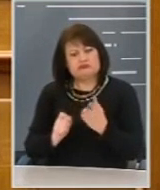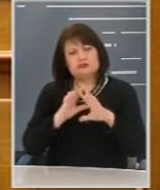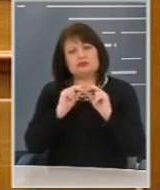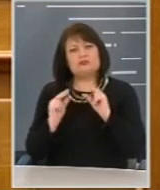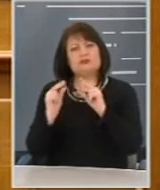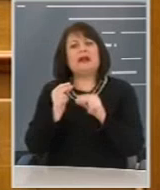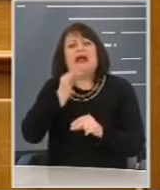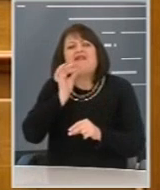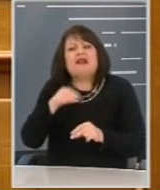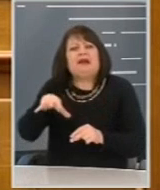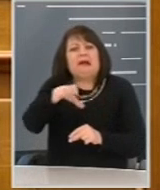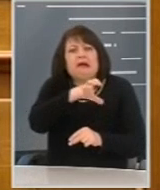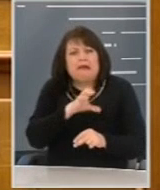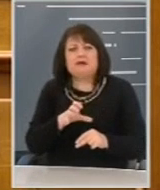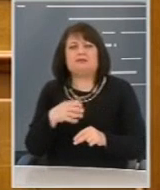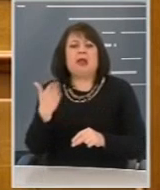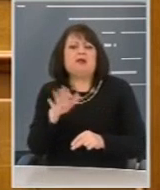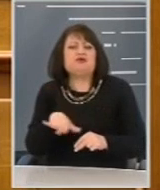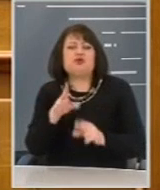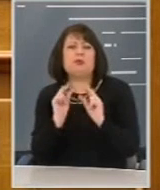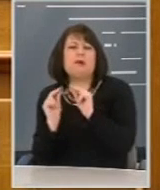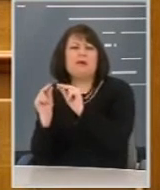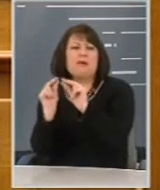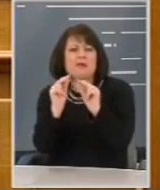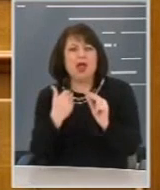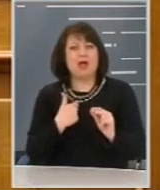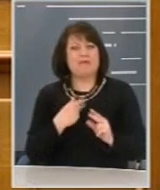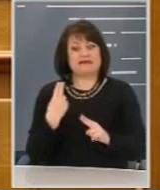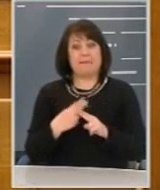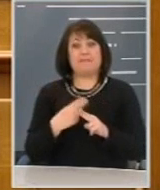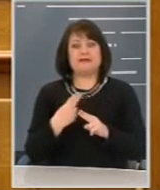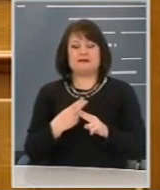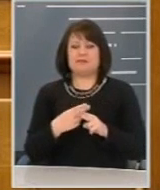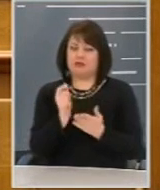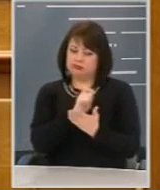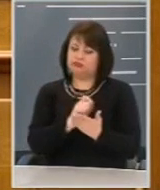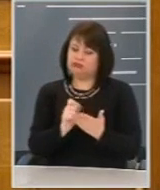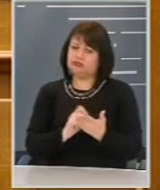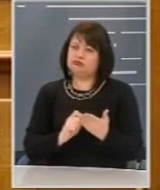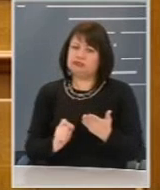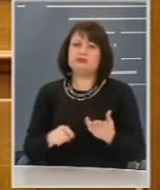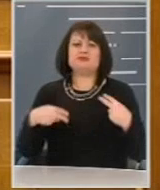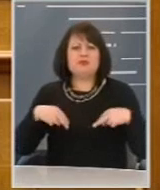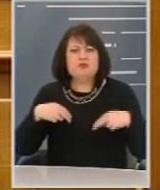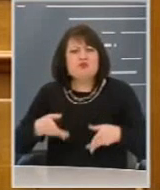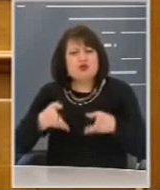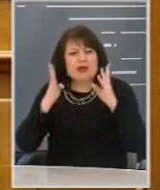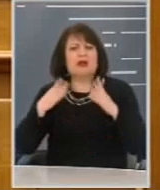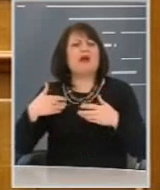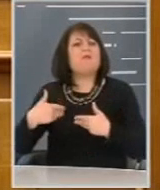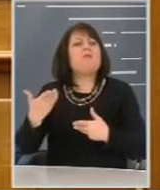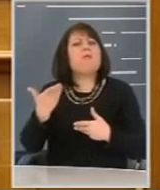ψιθύριζαν στα καφενεία, στις παραπολιτικές συζητήσεις, στους διαδρόμους της Βουλής, στους διαδρόμους των Υπουργείων τόσα